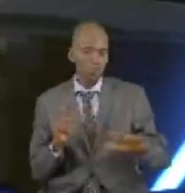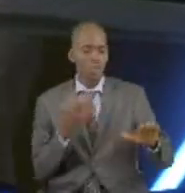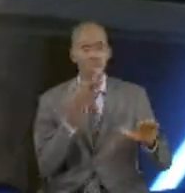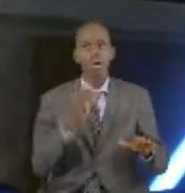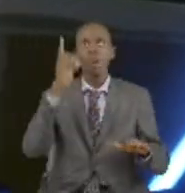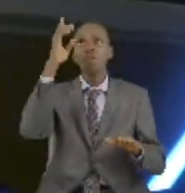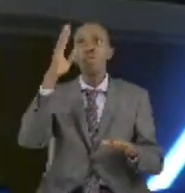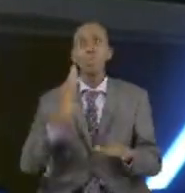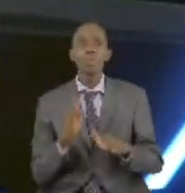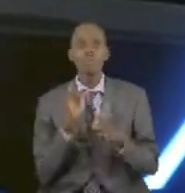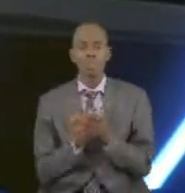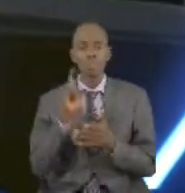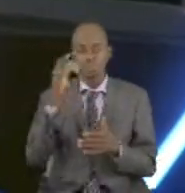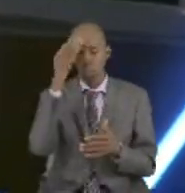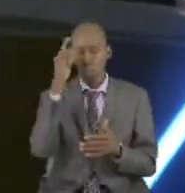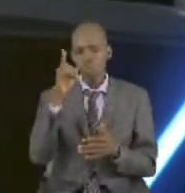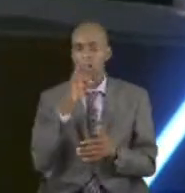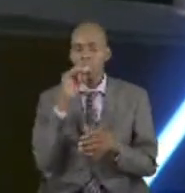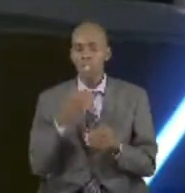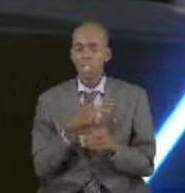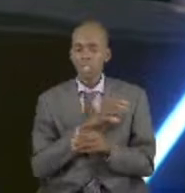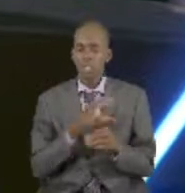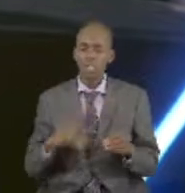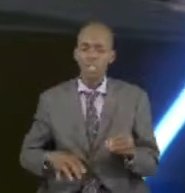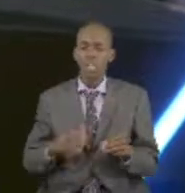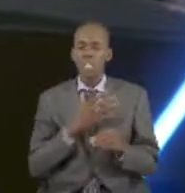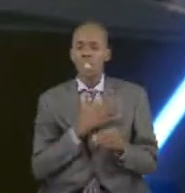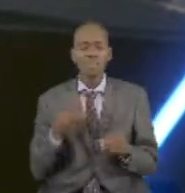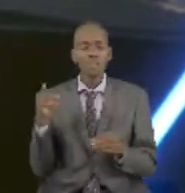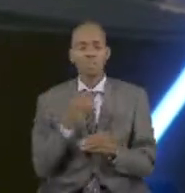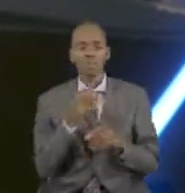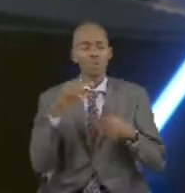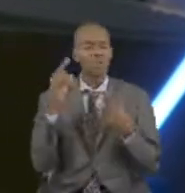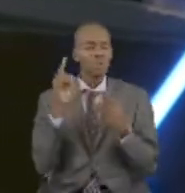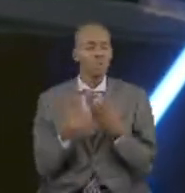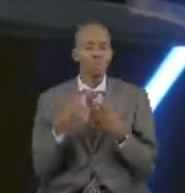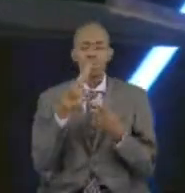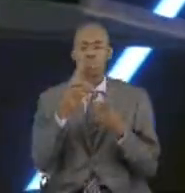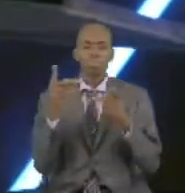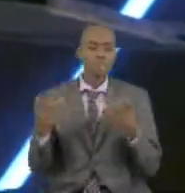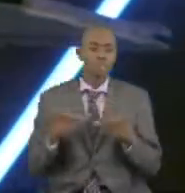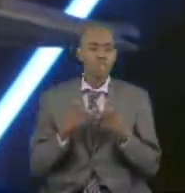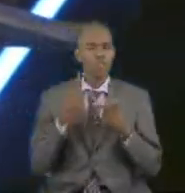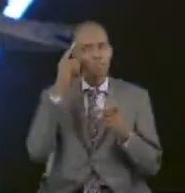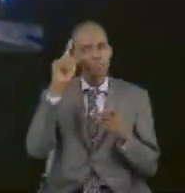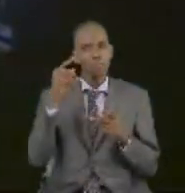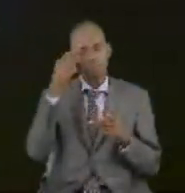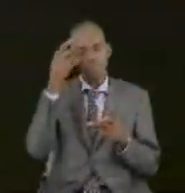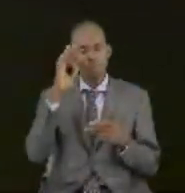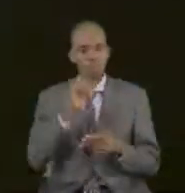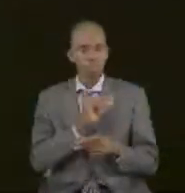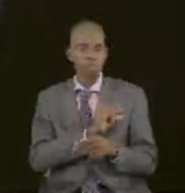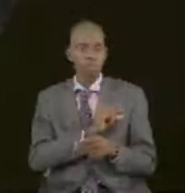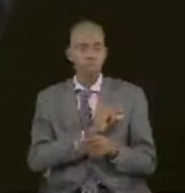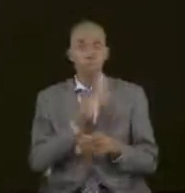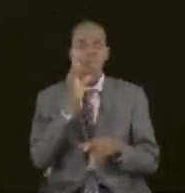que vous savez que vous êtes en crée ce que vous savez que le saint-esprit rente et maya à votre conscience et que la conscience